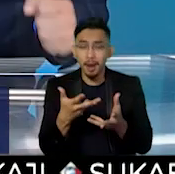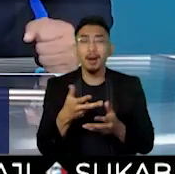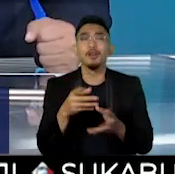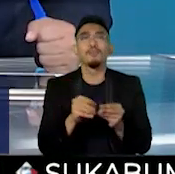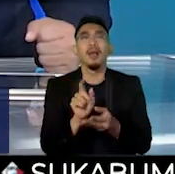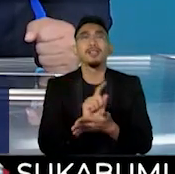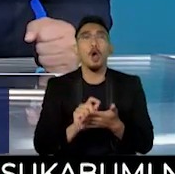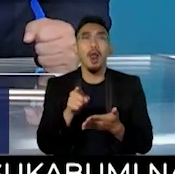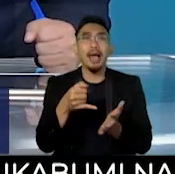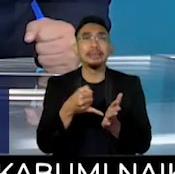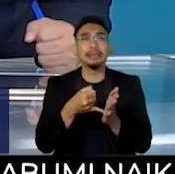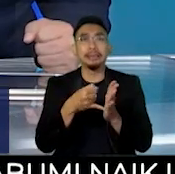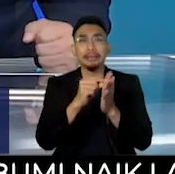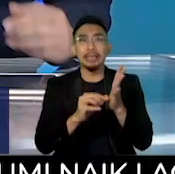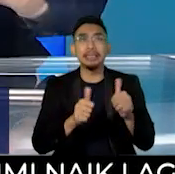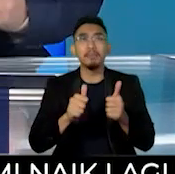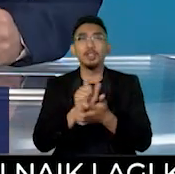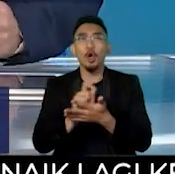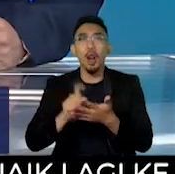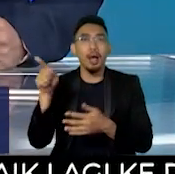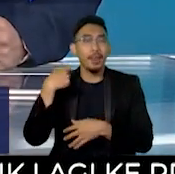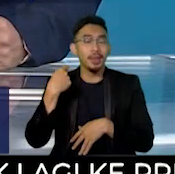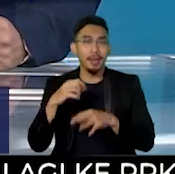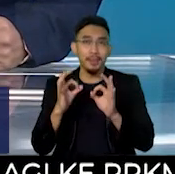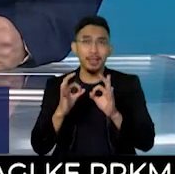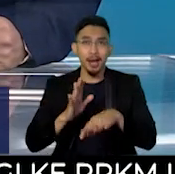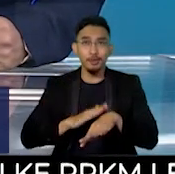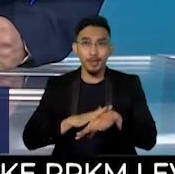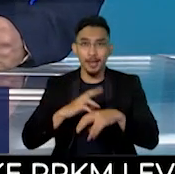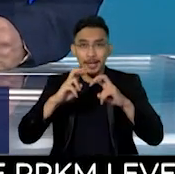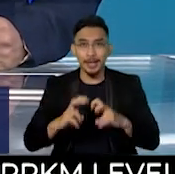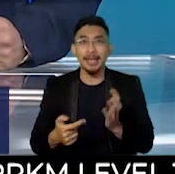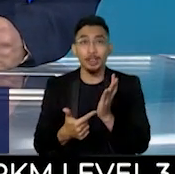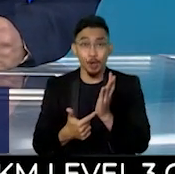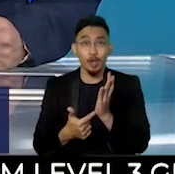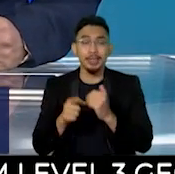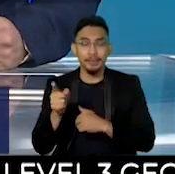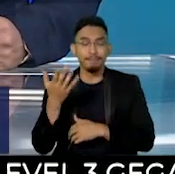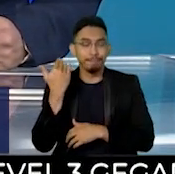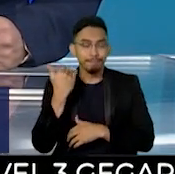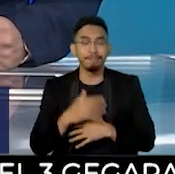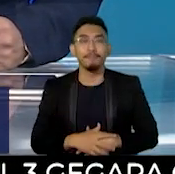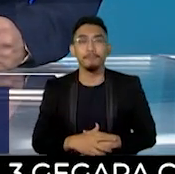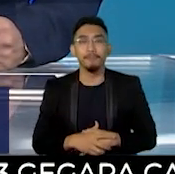yang mengisi dashboard kesiapan sekolah dari Kemendikbudristek per 3 Oktober